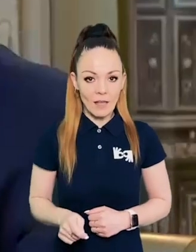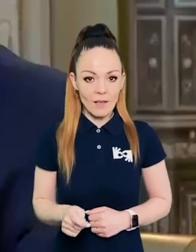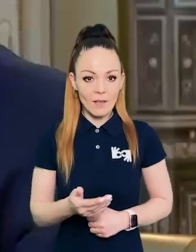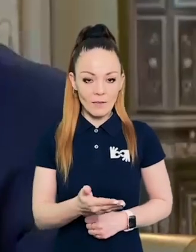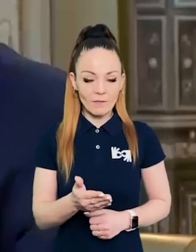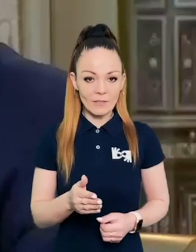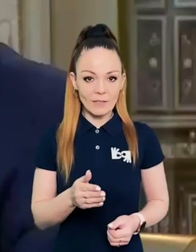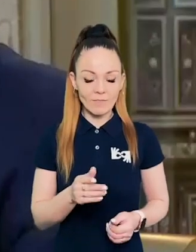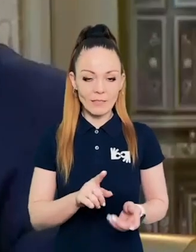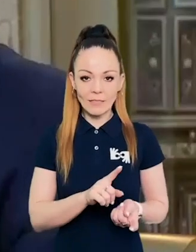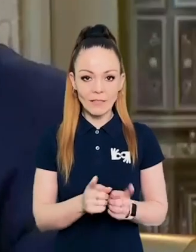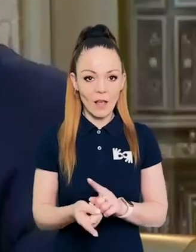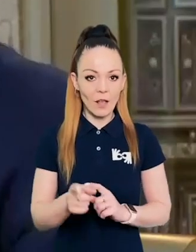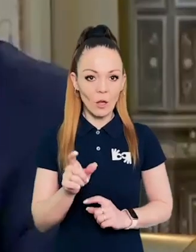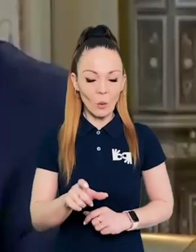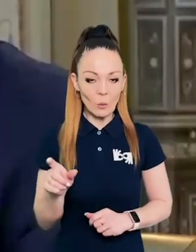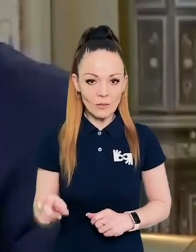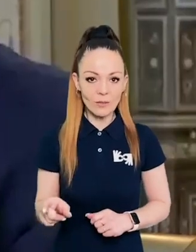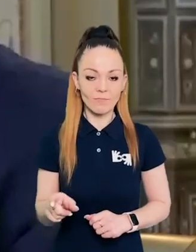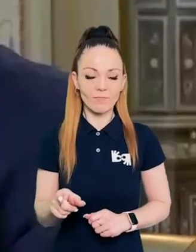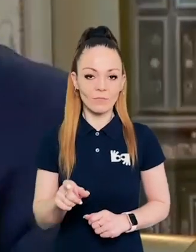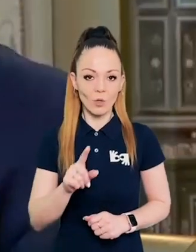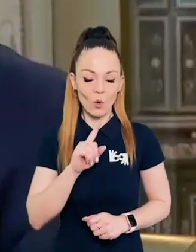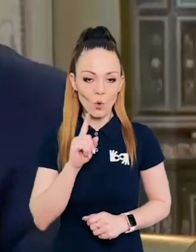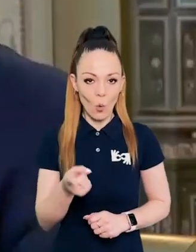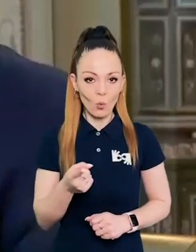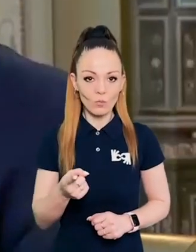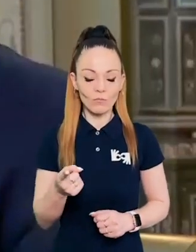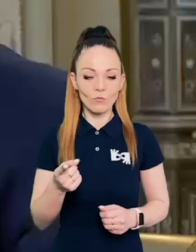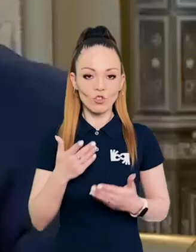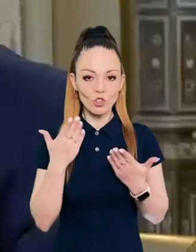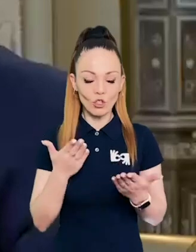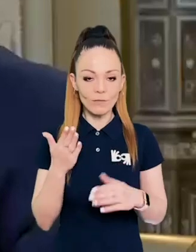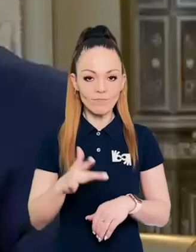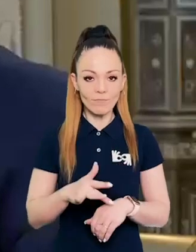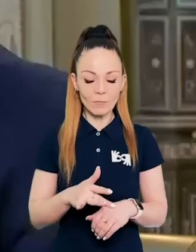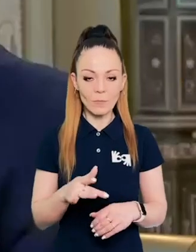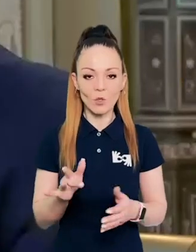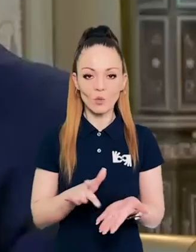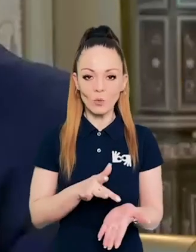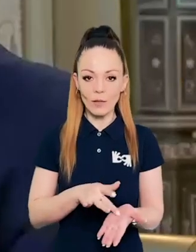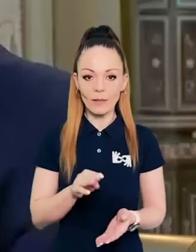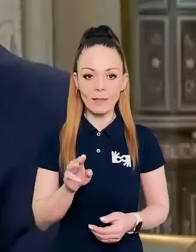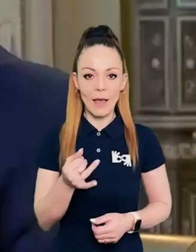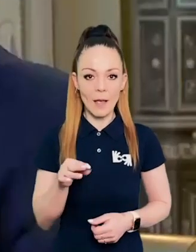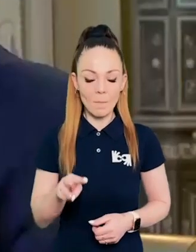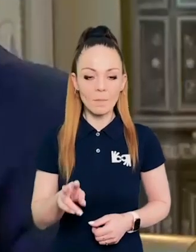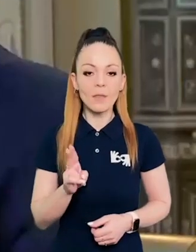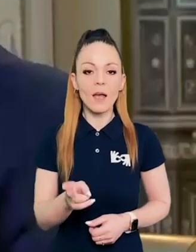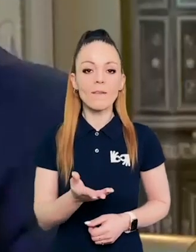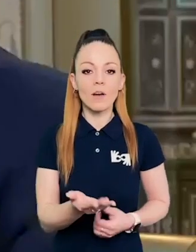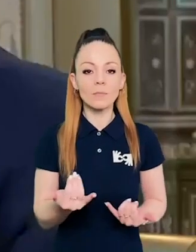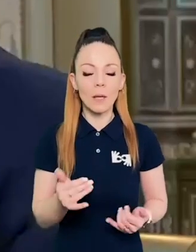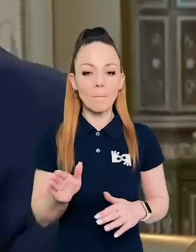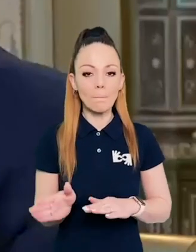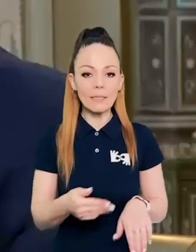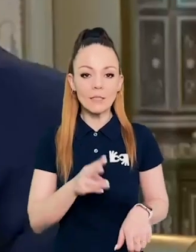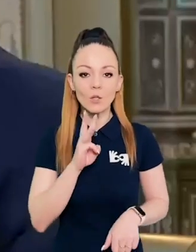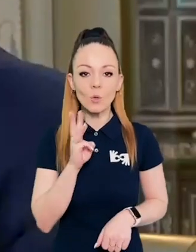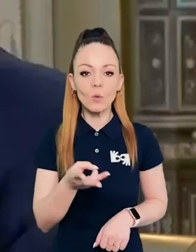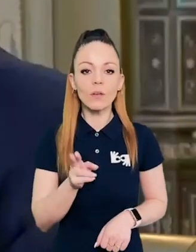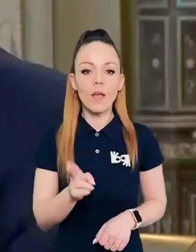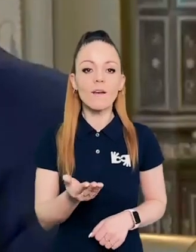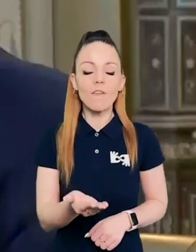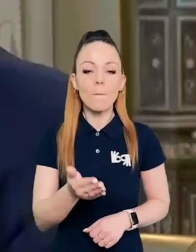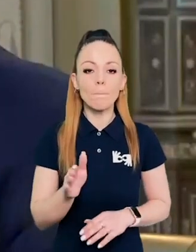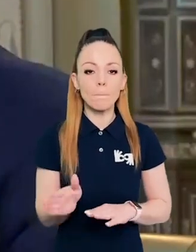року вибір читачів авторитетного журналу «Тайм». Зараз як вам після 3 років і всього цього досвіду?